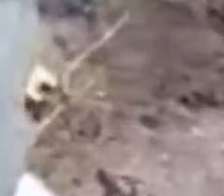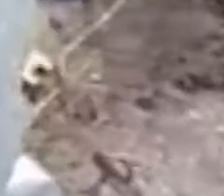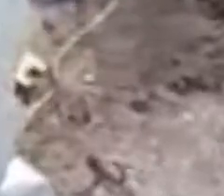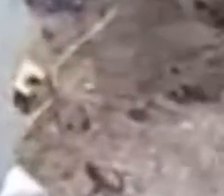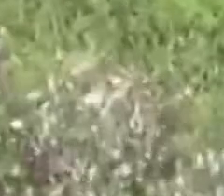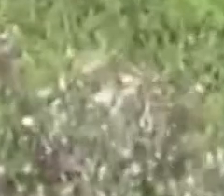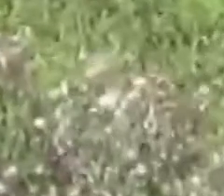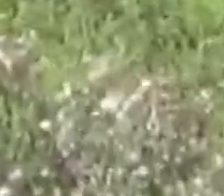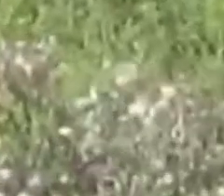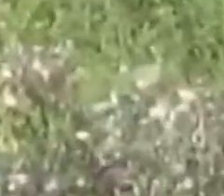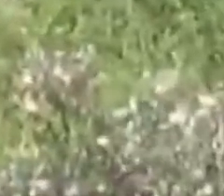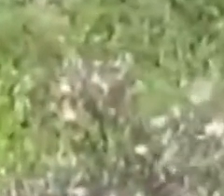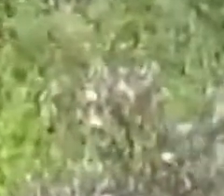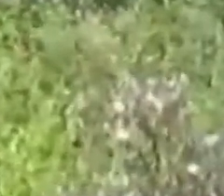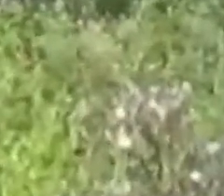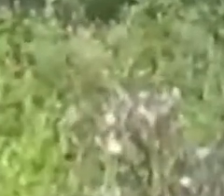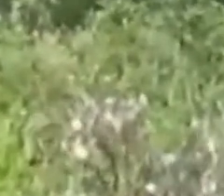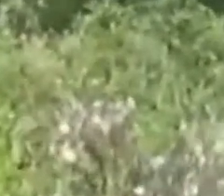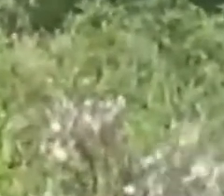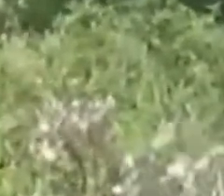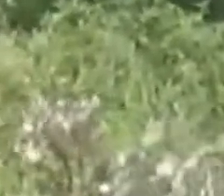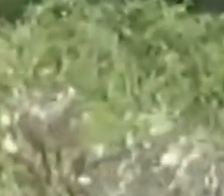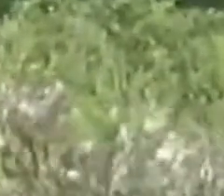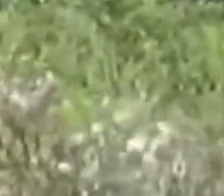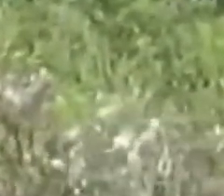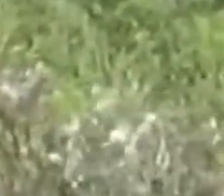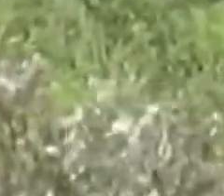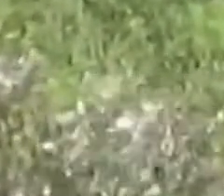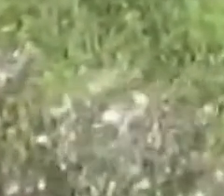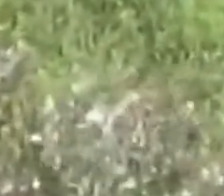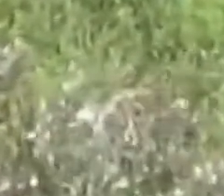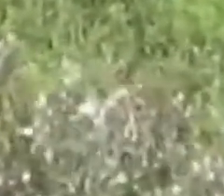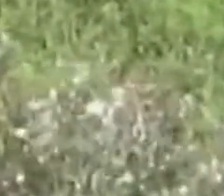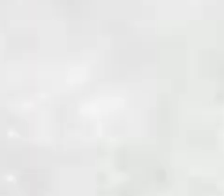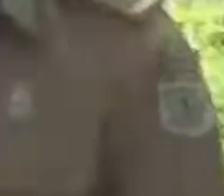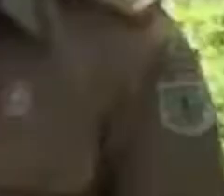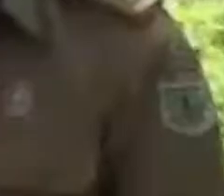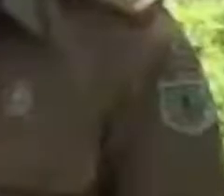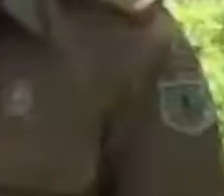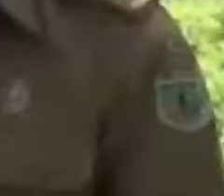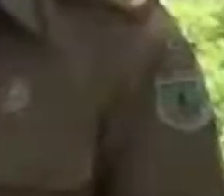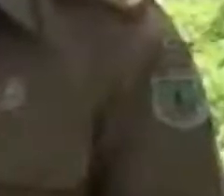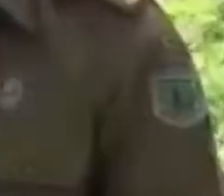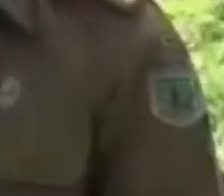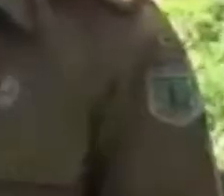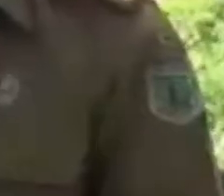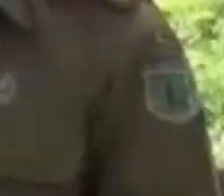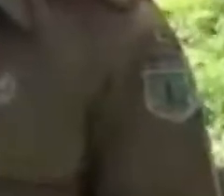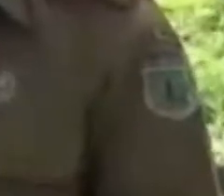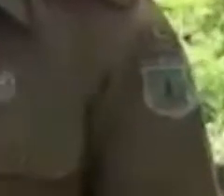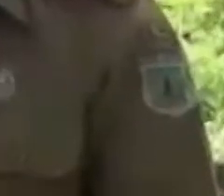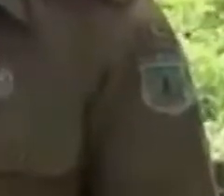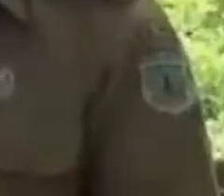data Satgas COVID-19 Pinrang terkonfirmasi positif COVID-19. Ini ya, yang kami juga